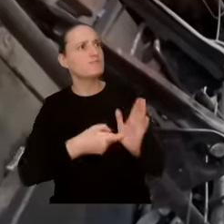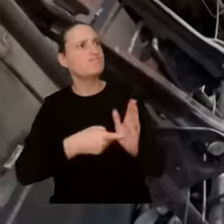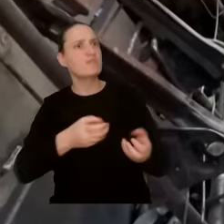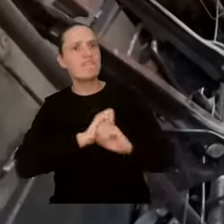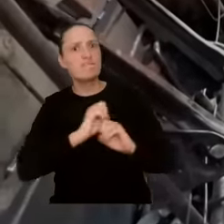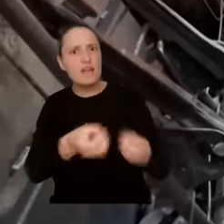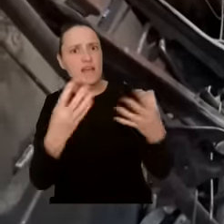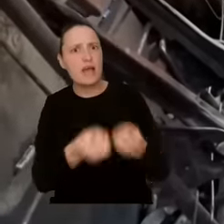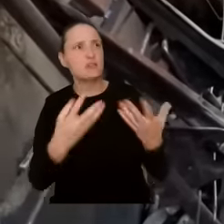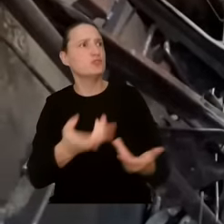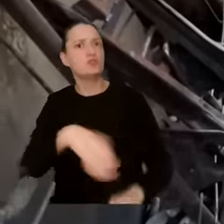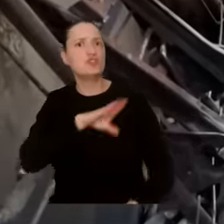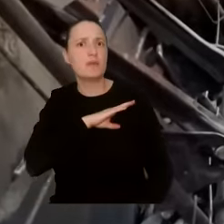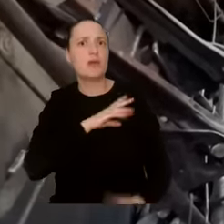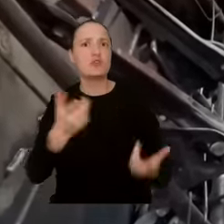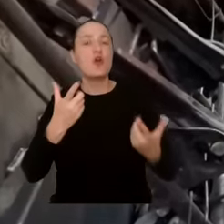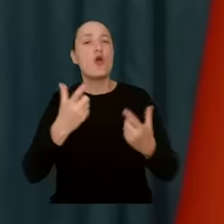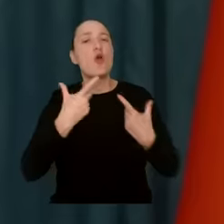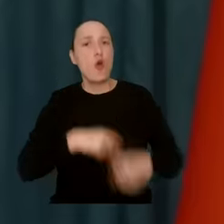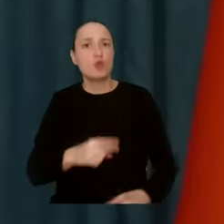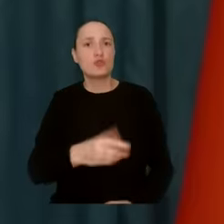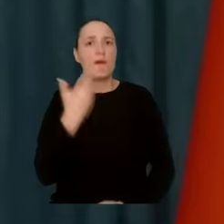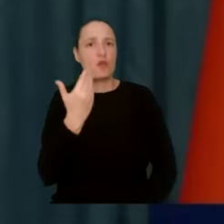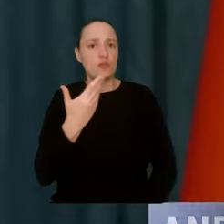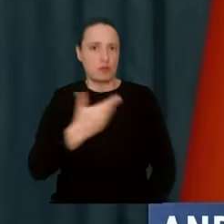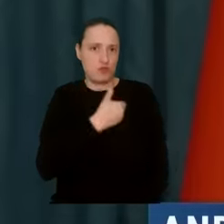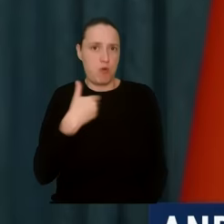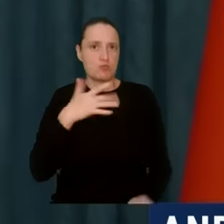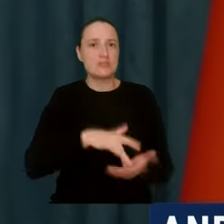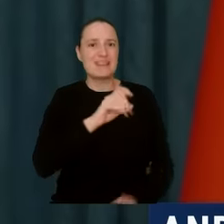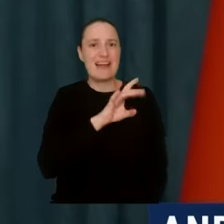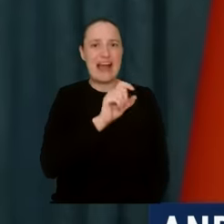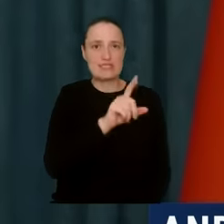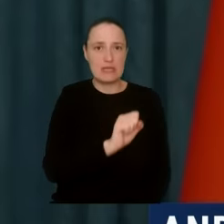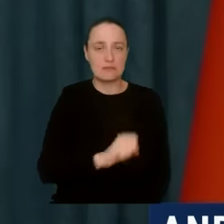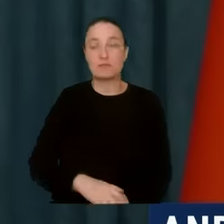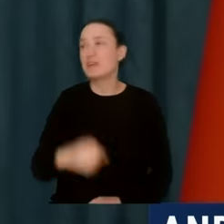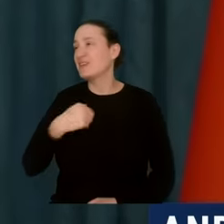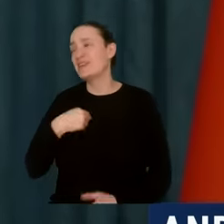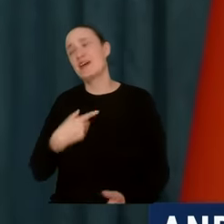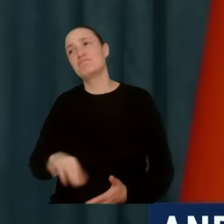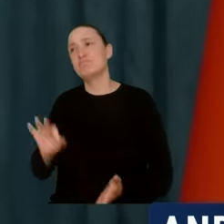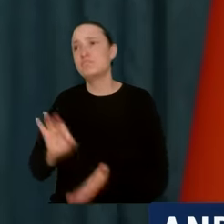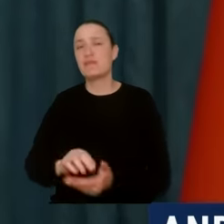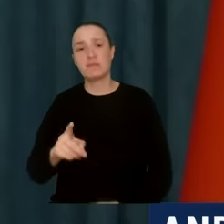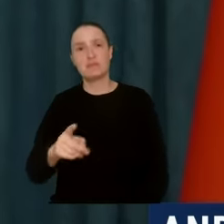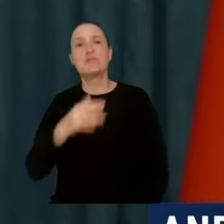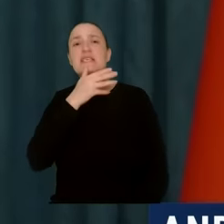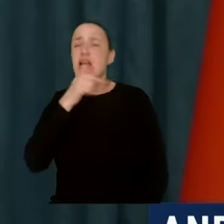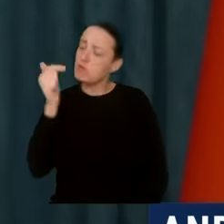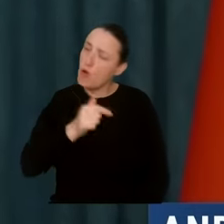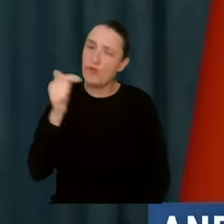okoliczności tragicznej śmierci polskiego wolontariusza w Strefie Gazy. Nie mam żadnych wątpliwości, że Izrael powinien wypłacić